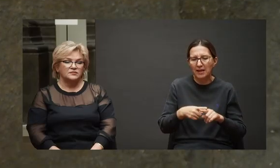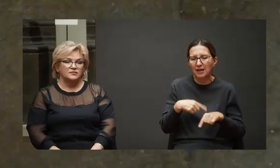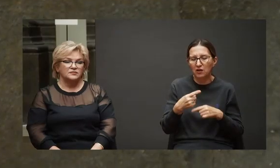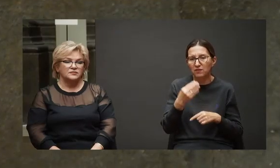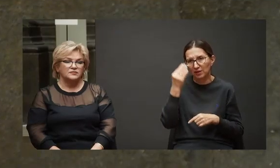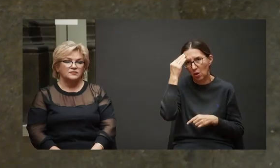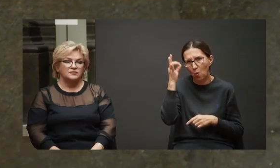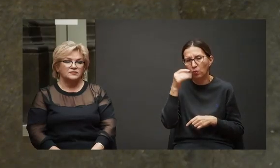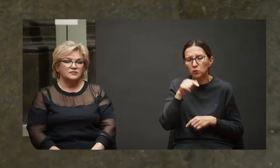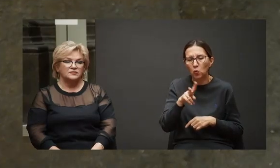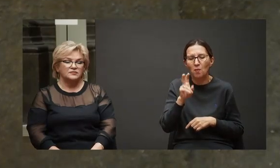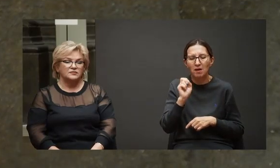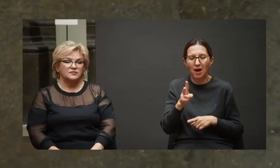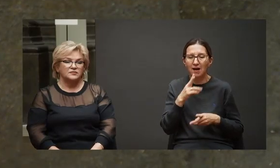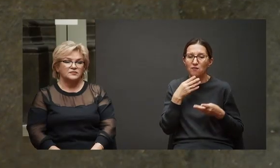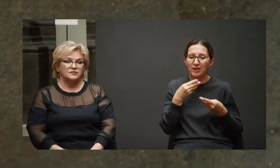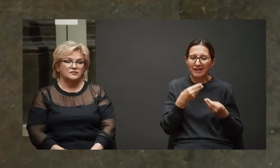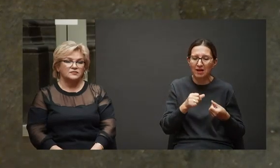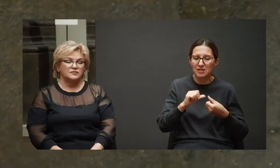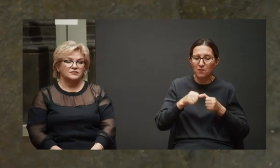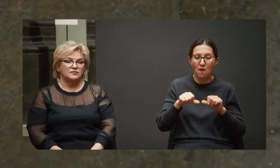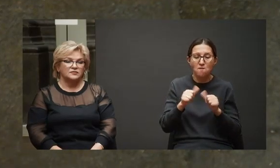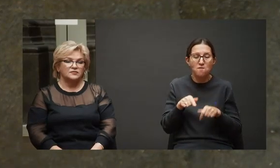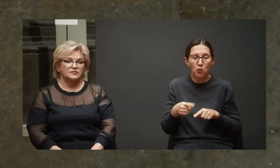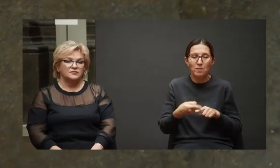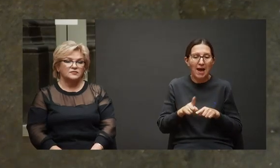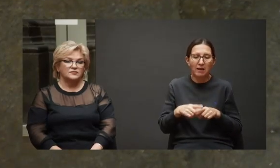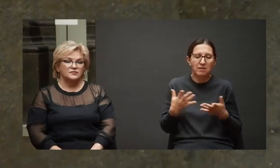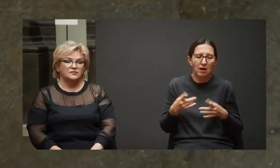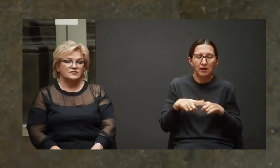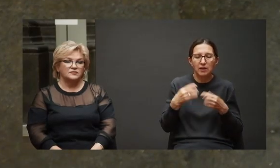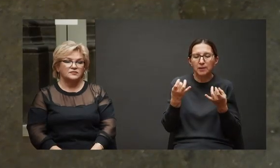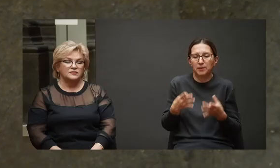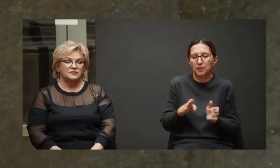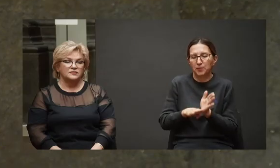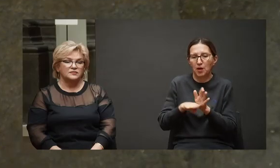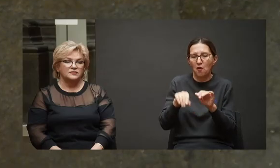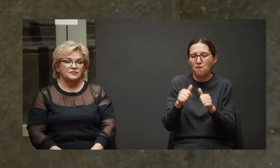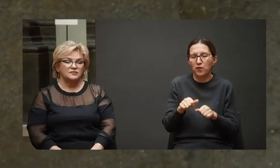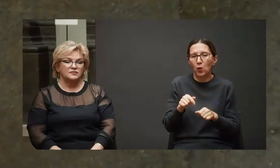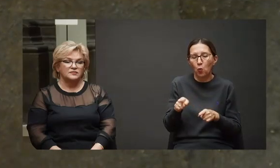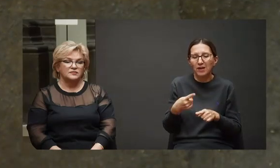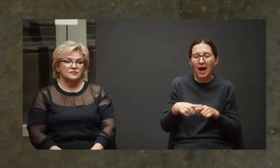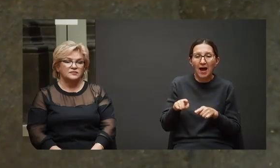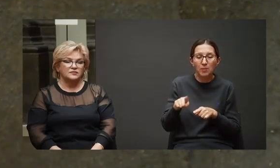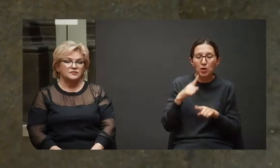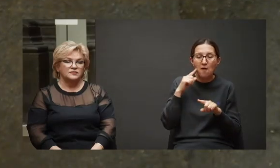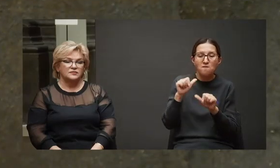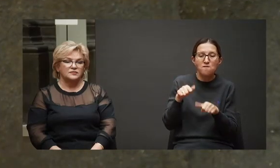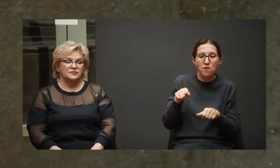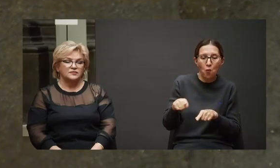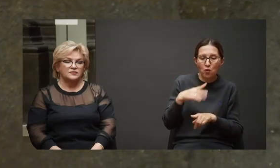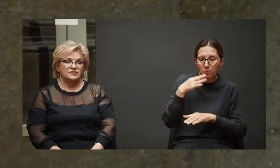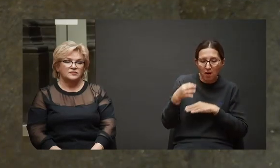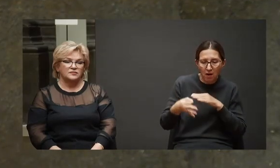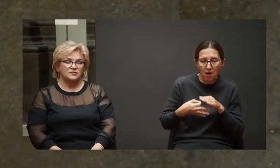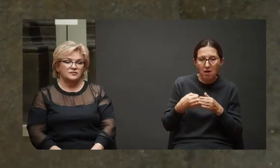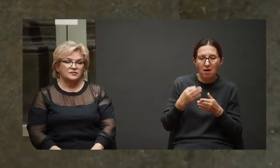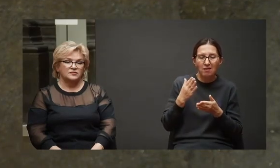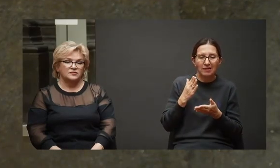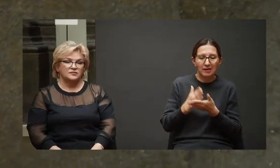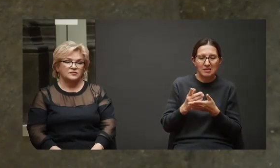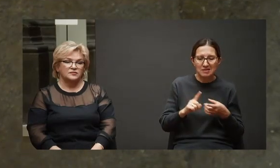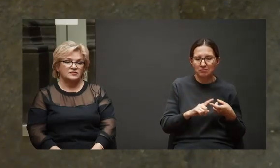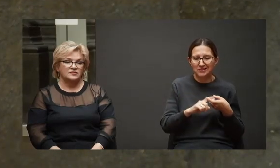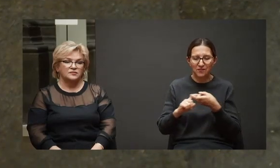как влияют, да, символические формы, это не какие-то фигурки, да, это именно форма как способ установления